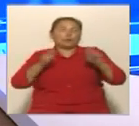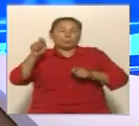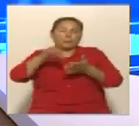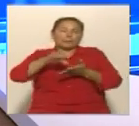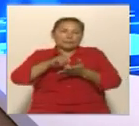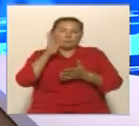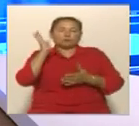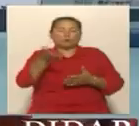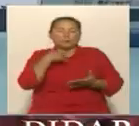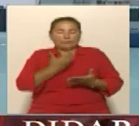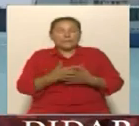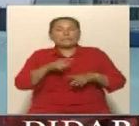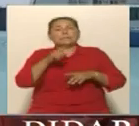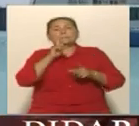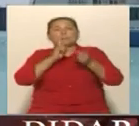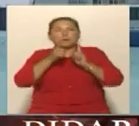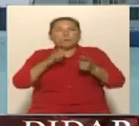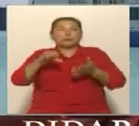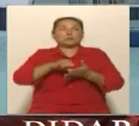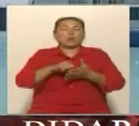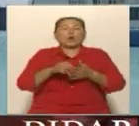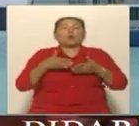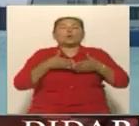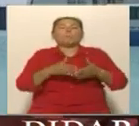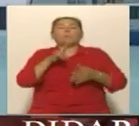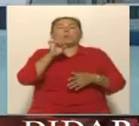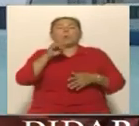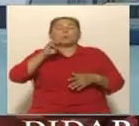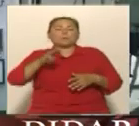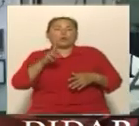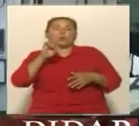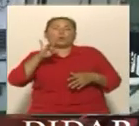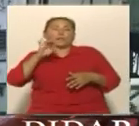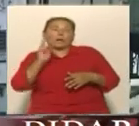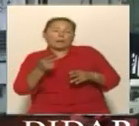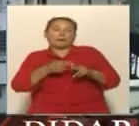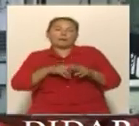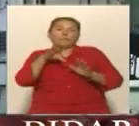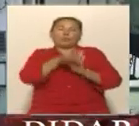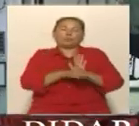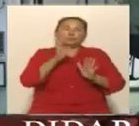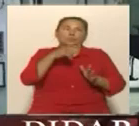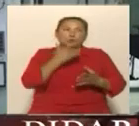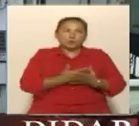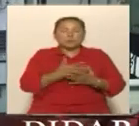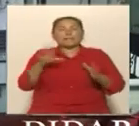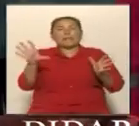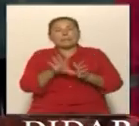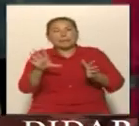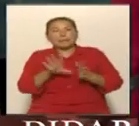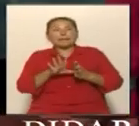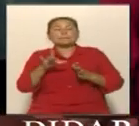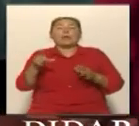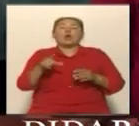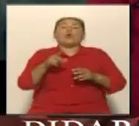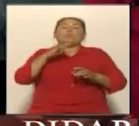күнге жоспарланған семинарға қатысушылар құрық порт арқылы өңірге табан тіреді. Ауқымды бағдарлама шеңберінде олар аймақтың энергетика саласы мен